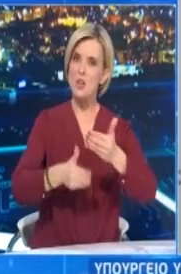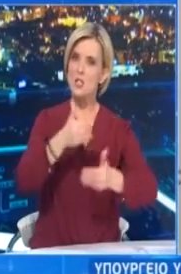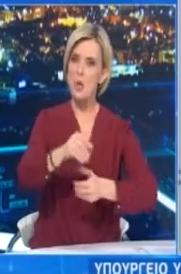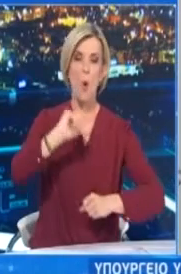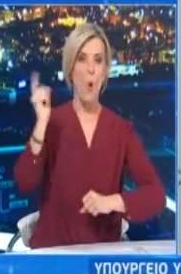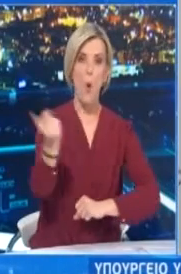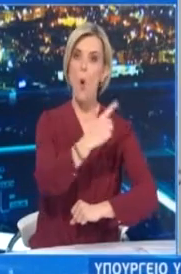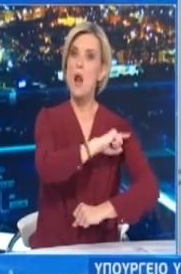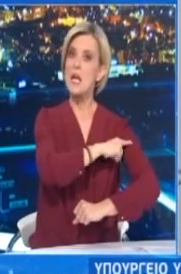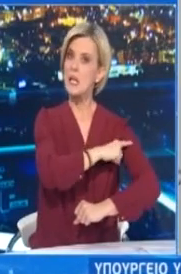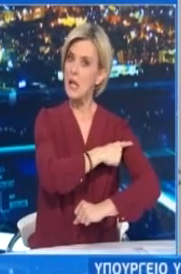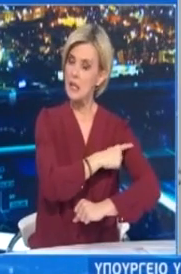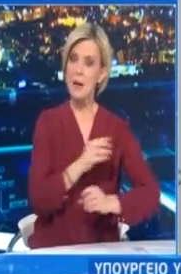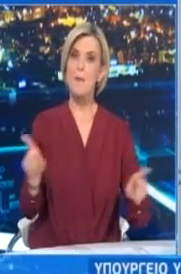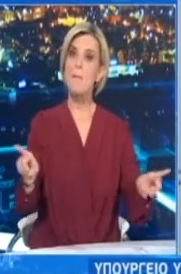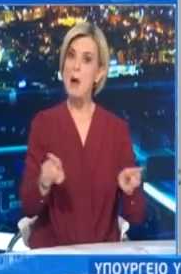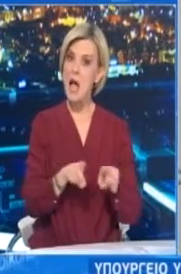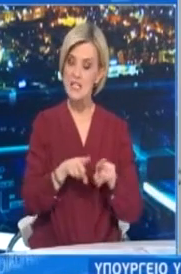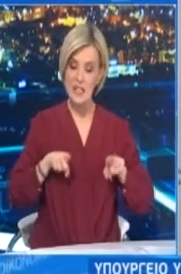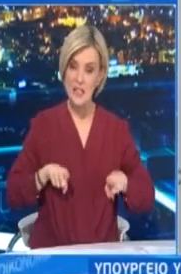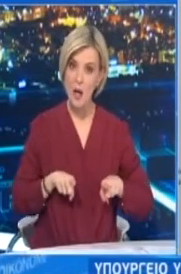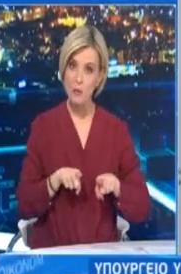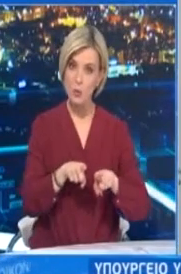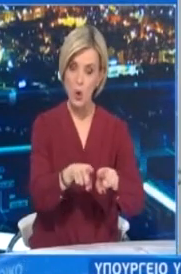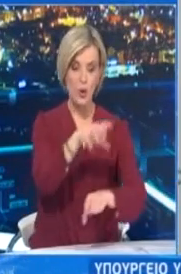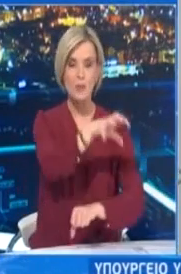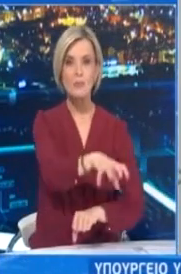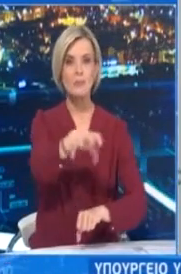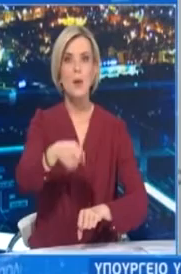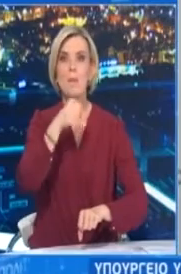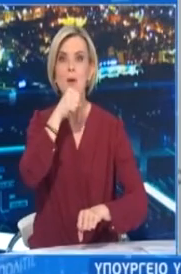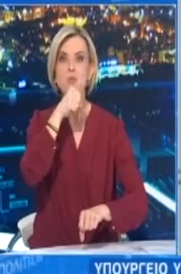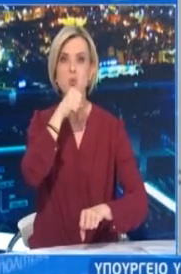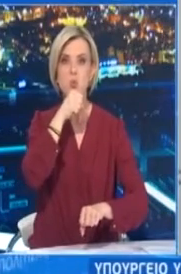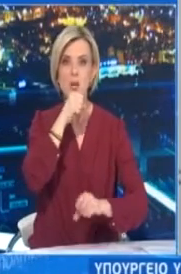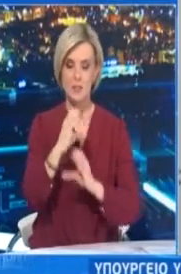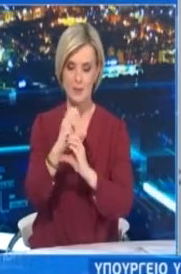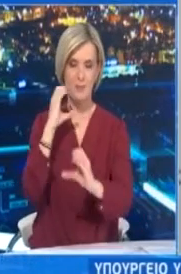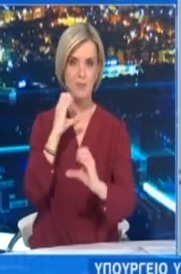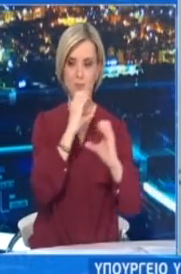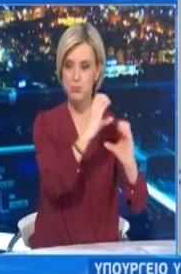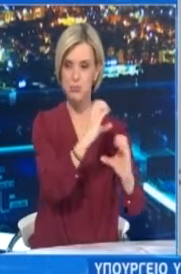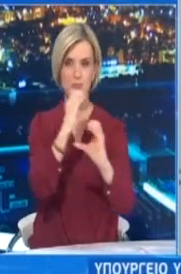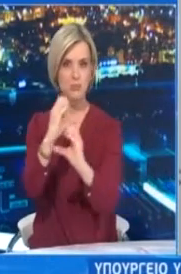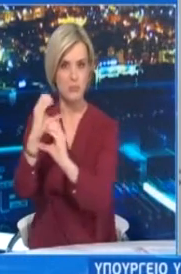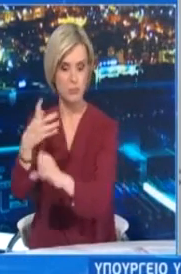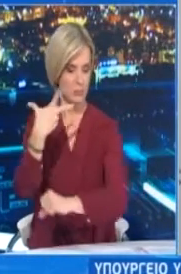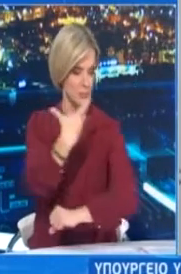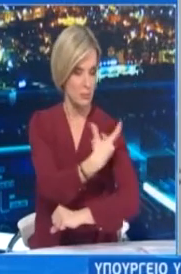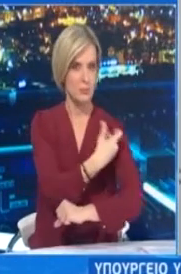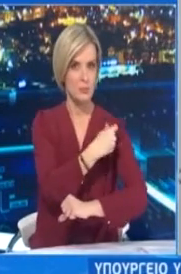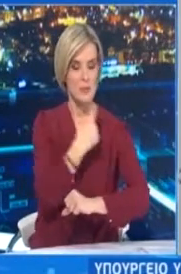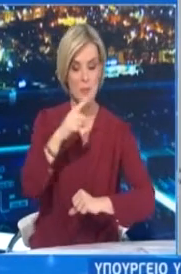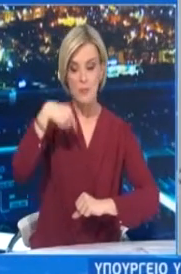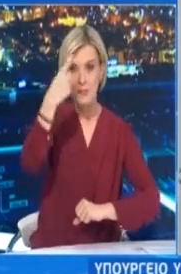υγειονομικών, ταυτόχρονα διενεργείται και ο εμβολιασμός σε μονάδες φροντίδας ηλικιωμένων. Άμεσα στις επόμενες ημέρες, από 16 πρώτου,